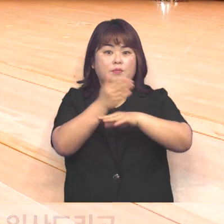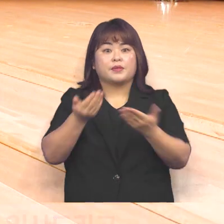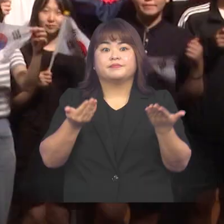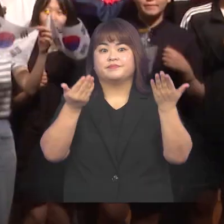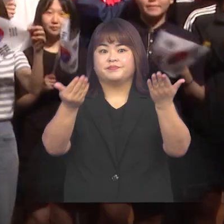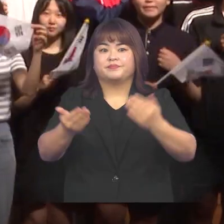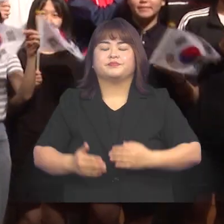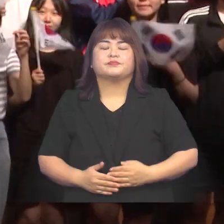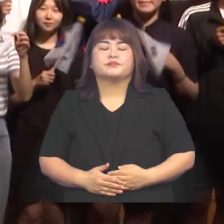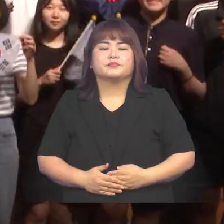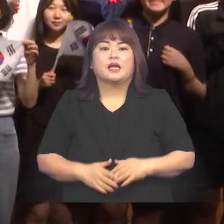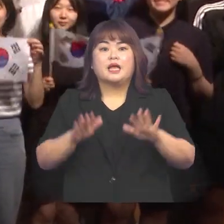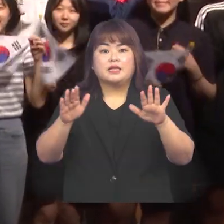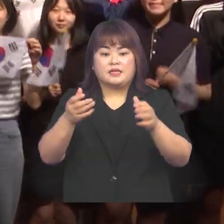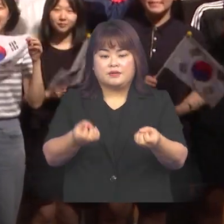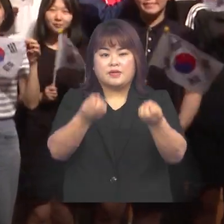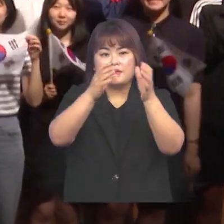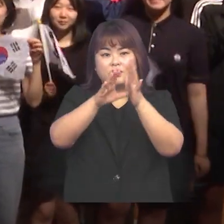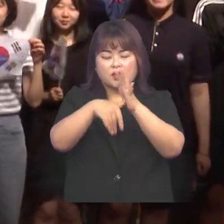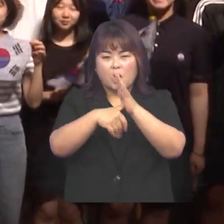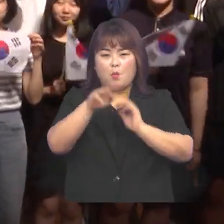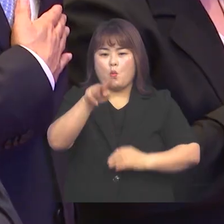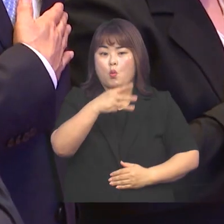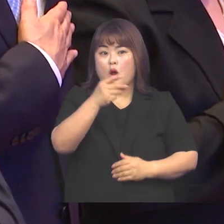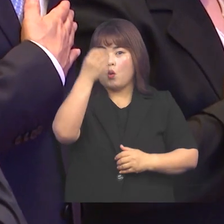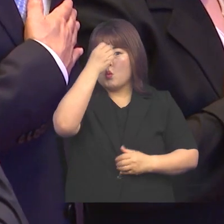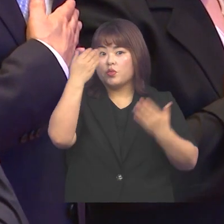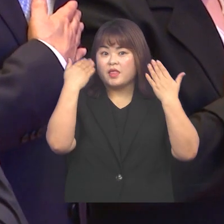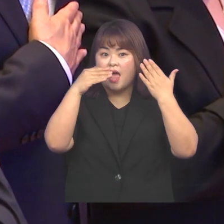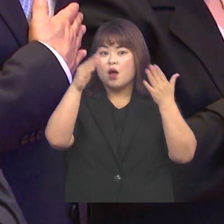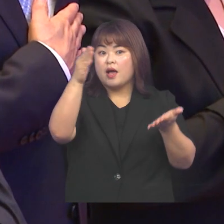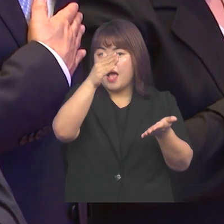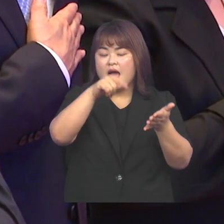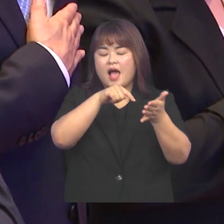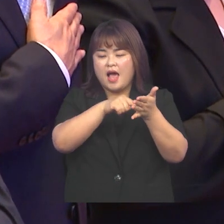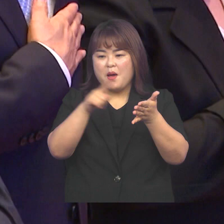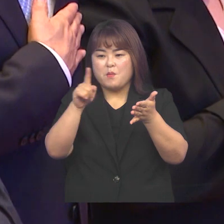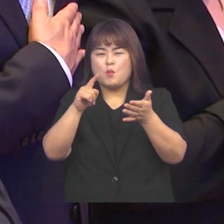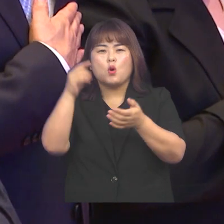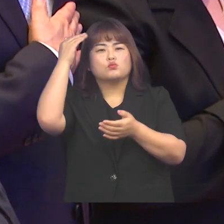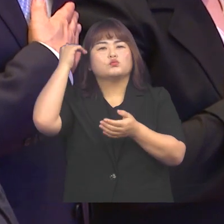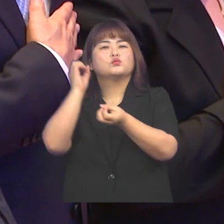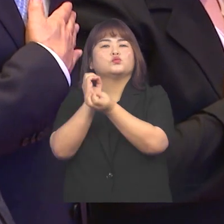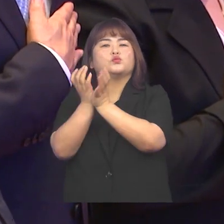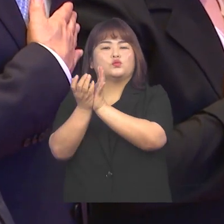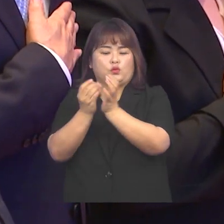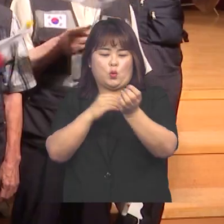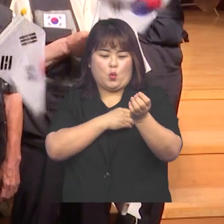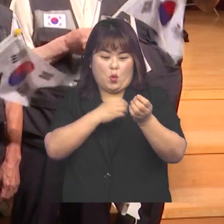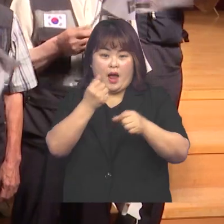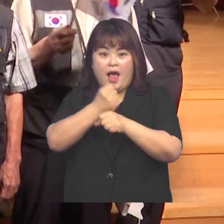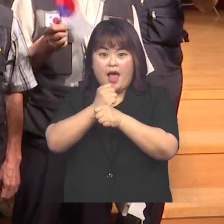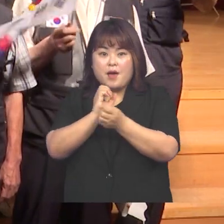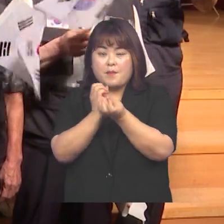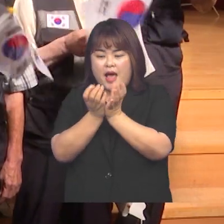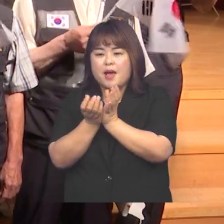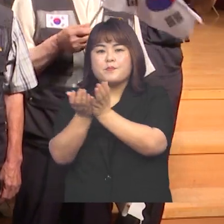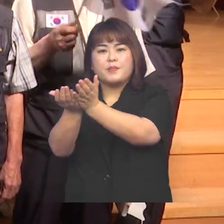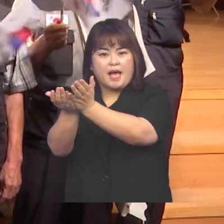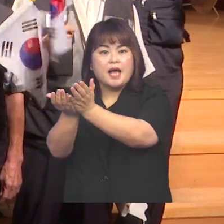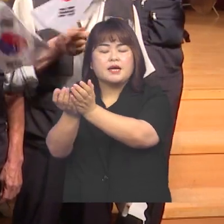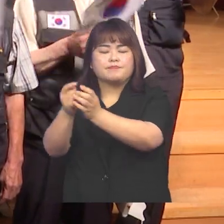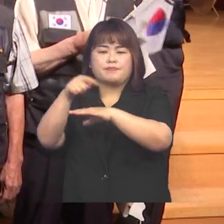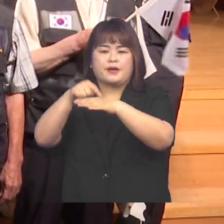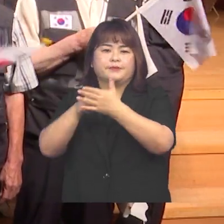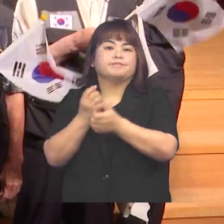드립니다. 한편 행사를 위해 보라고등학교 학생들은 무공화 코르사주를 직접 만들어 독립유공자 후손들에게